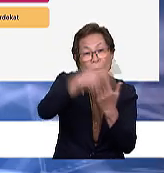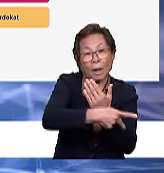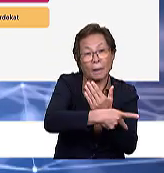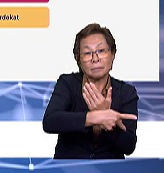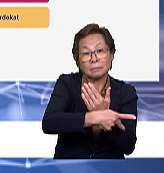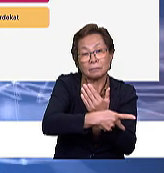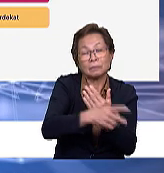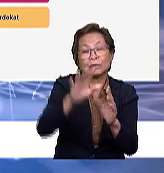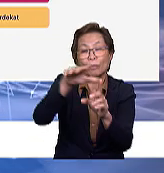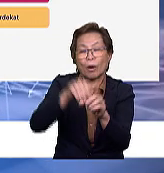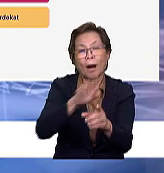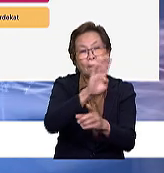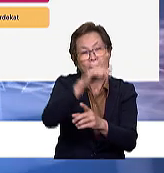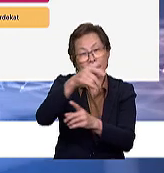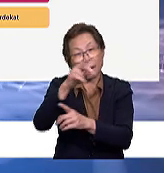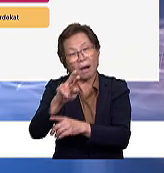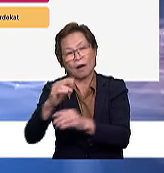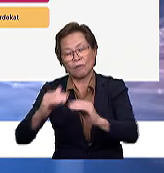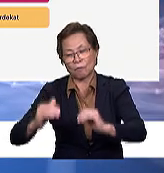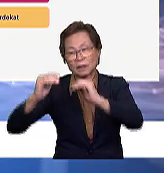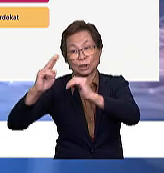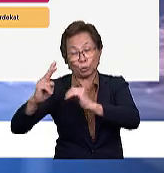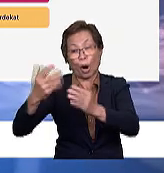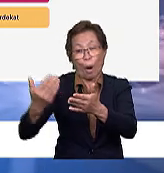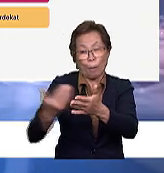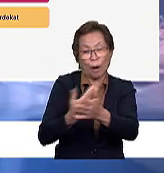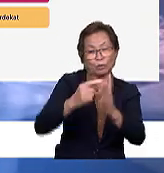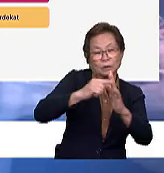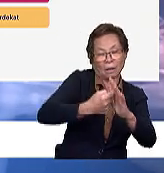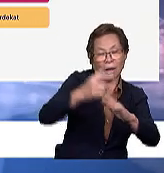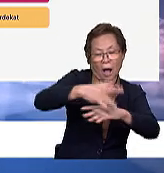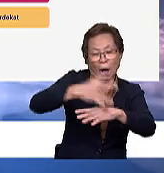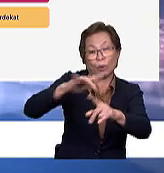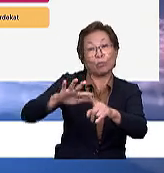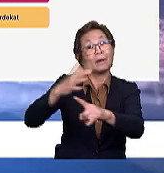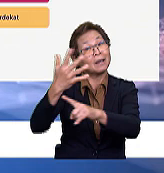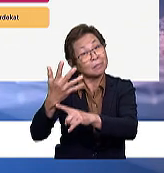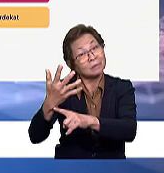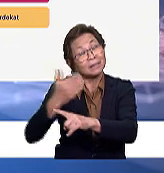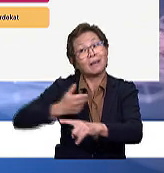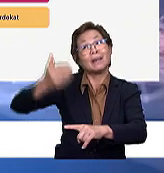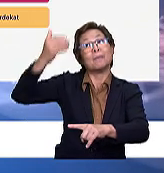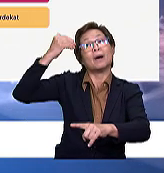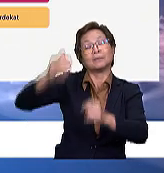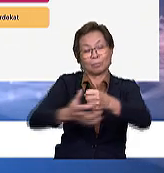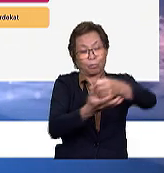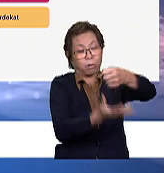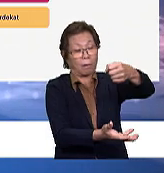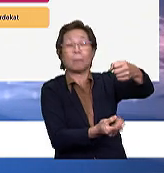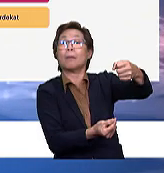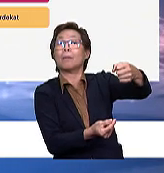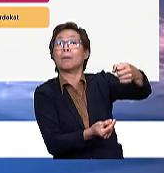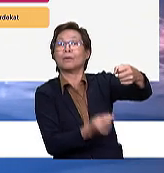pertama BPR fasa 2 ya bau saja dilaksanakan awal me ya lepas yang pun tukan